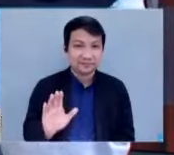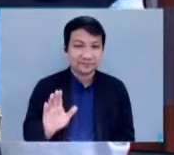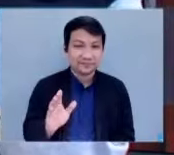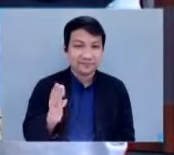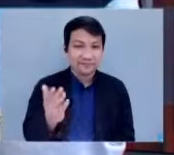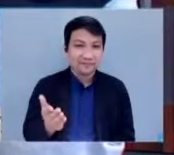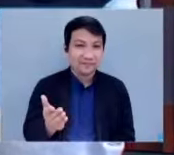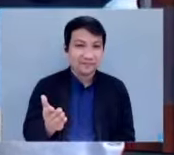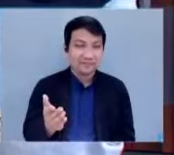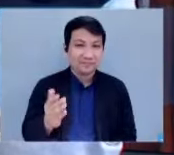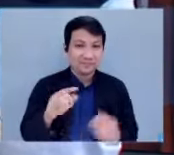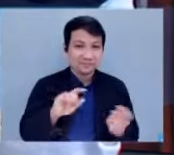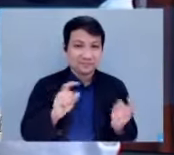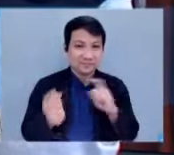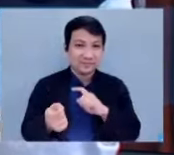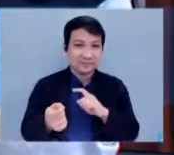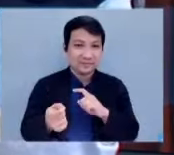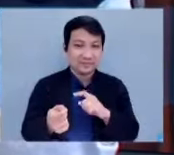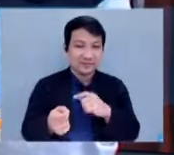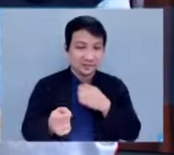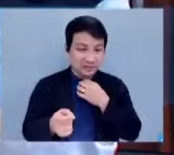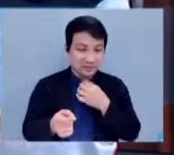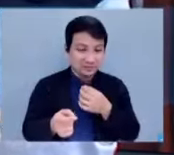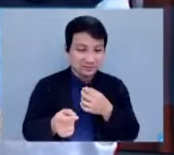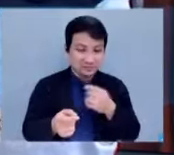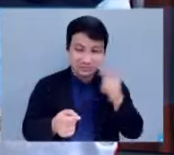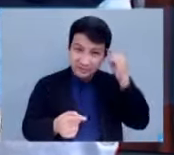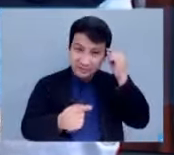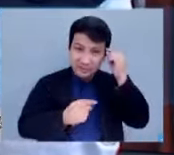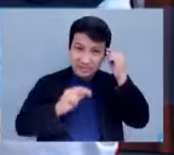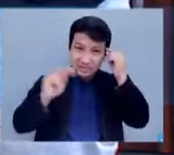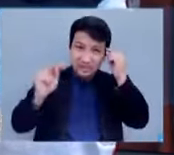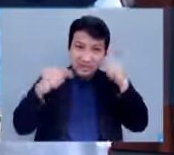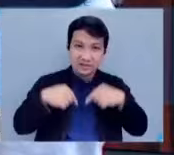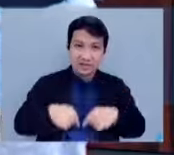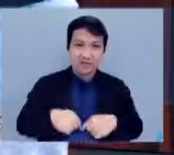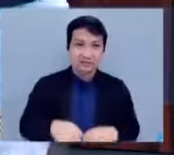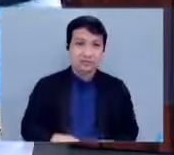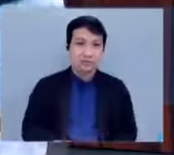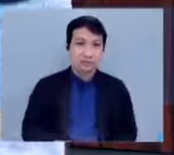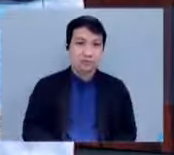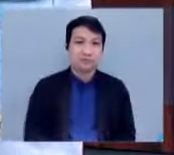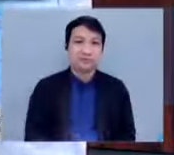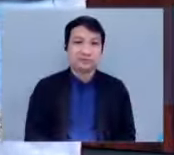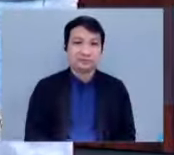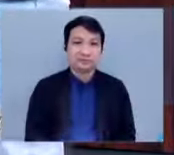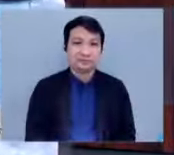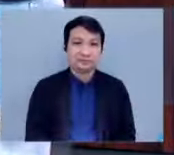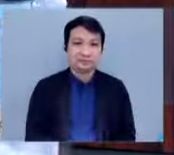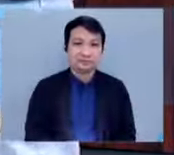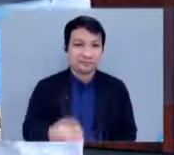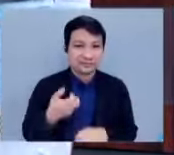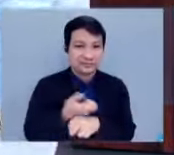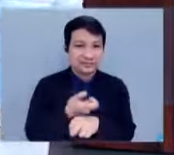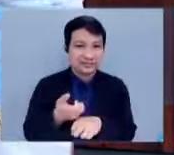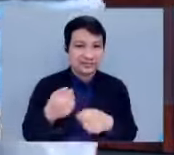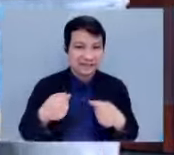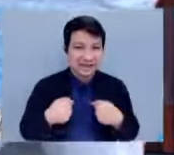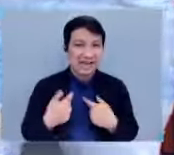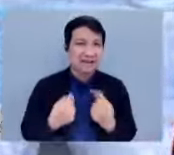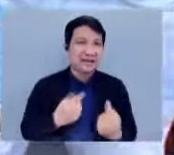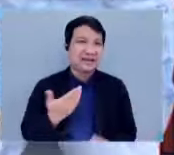transition from falsetto headtone to the low mahirap gawin yon hirap din ako doun